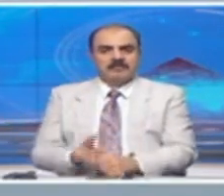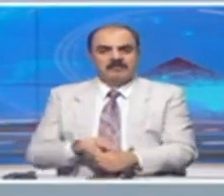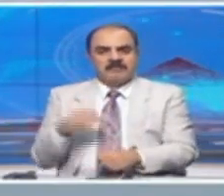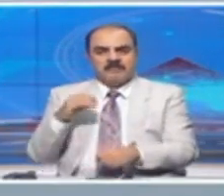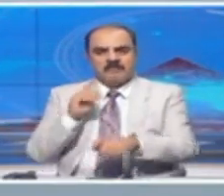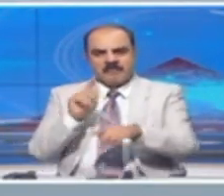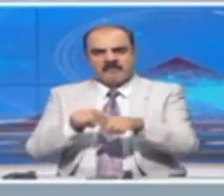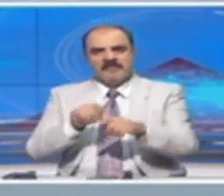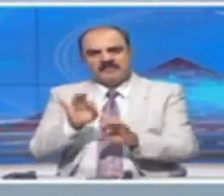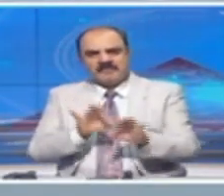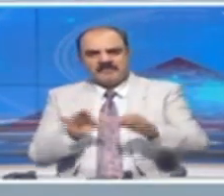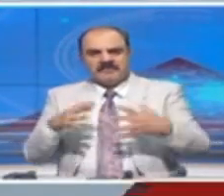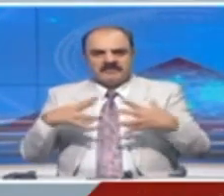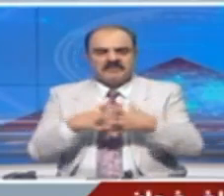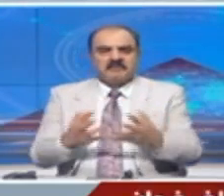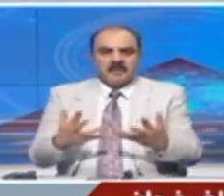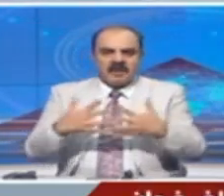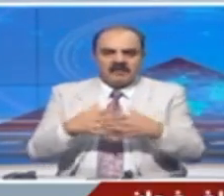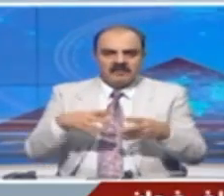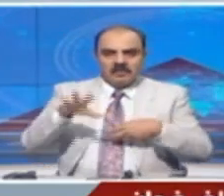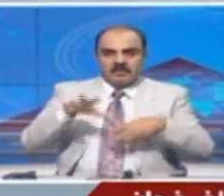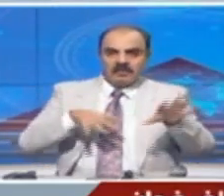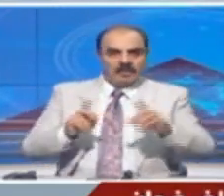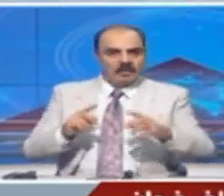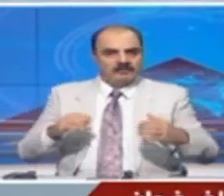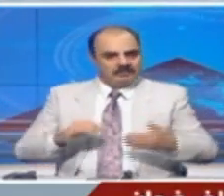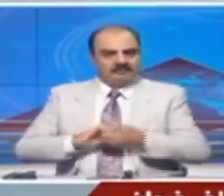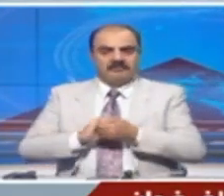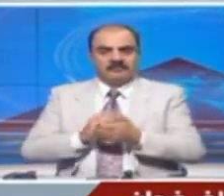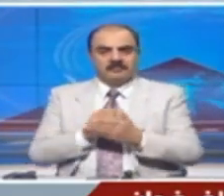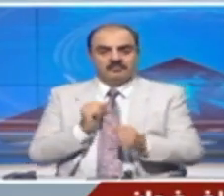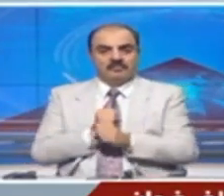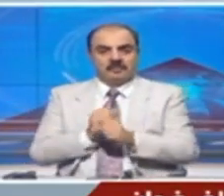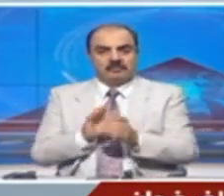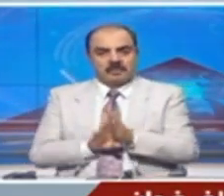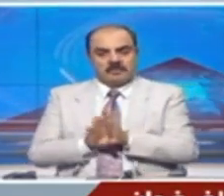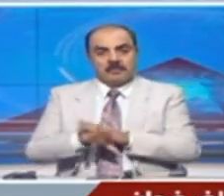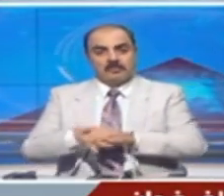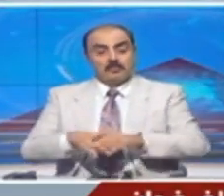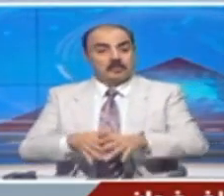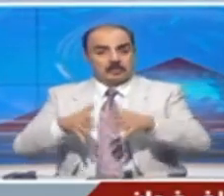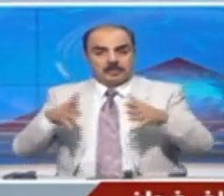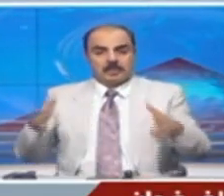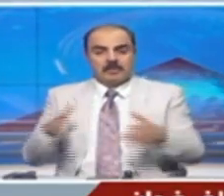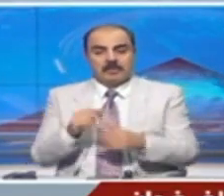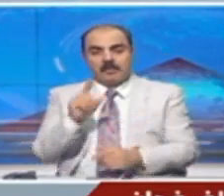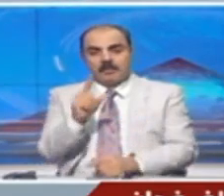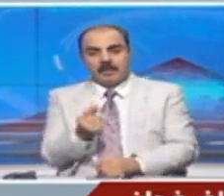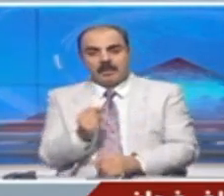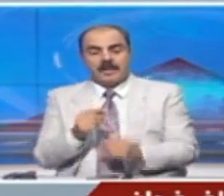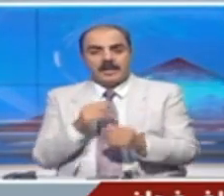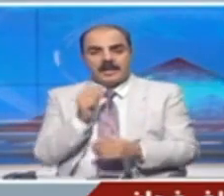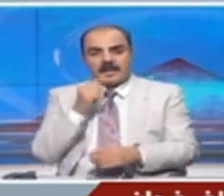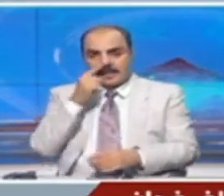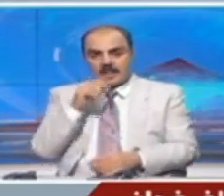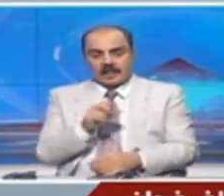الرئيس بمواصلة التنسيق والتكامل بين مختلف جهات الدولة لتعزيز الخطوات التنفيذية للمشروع القومي لتنمية